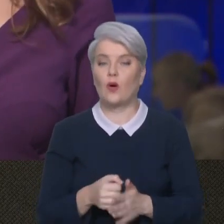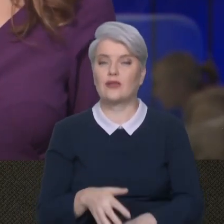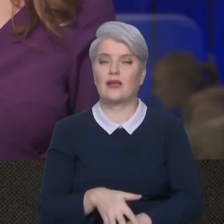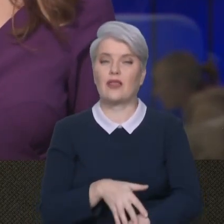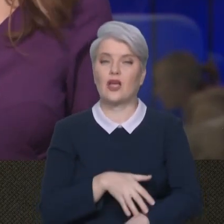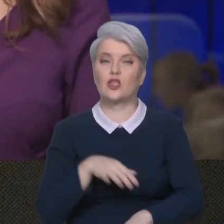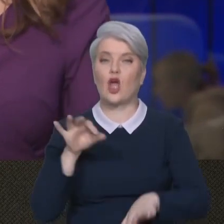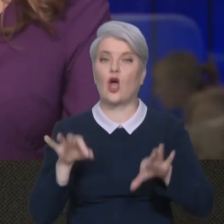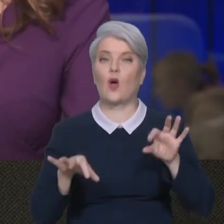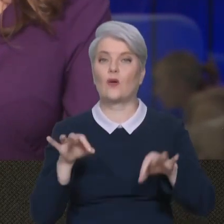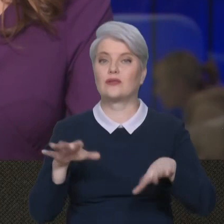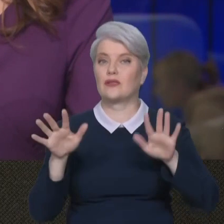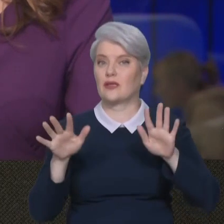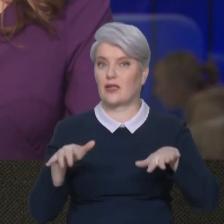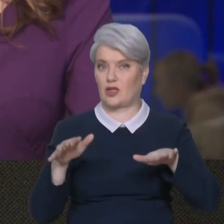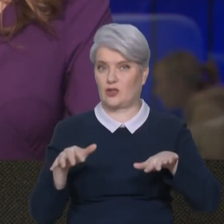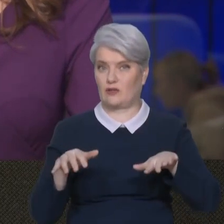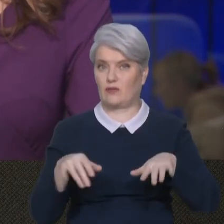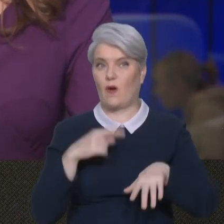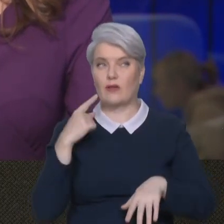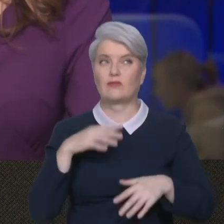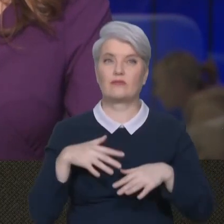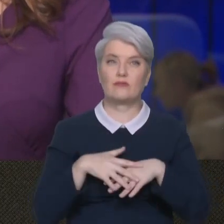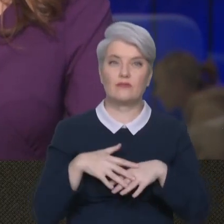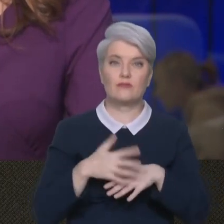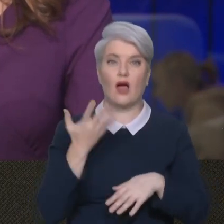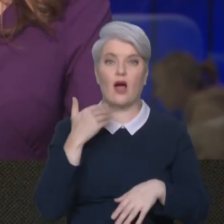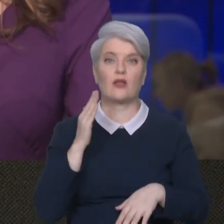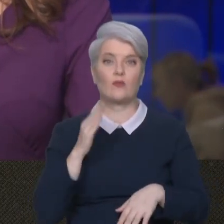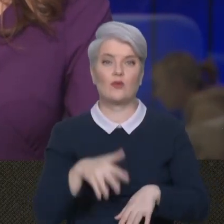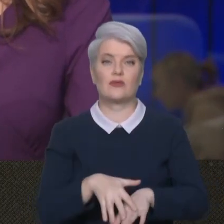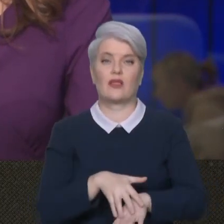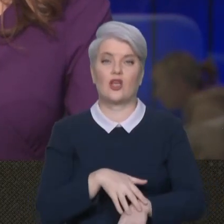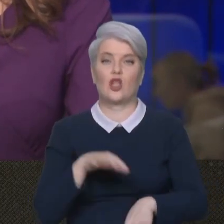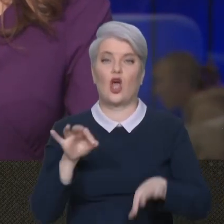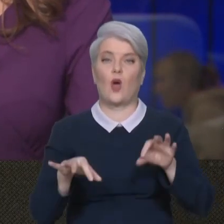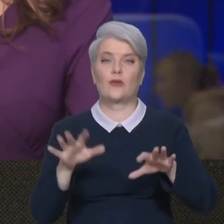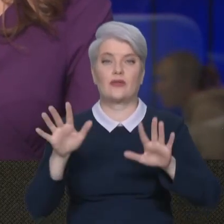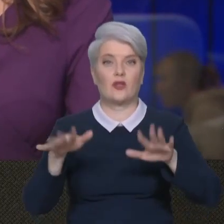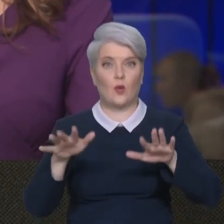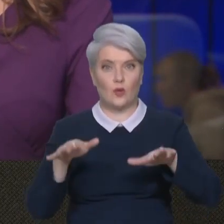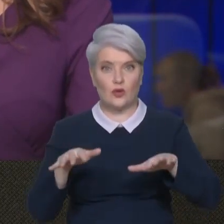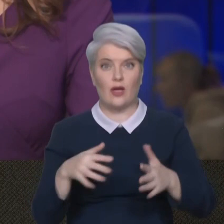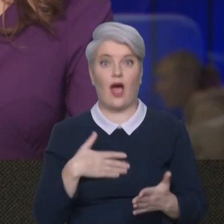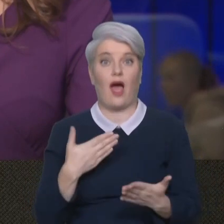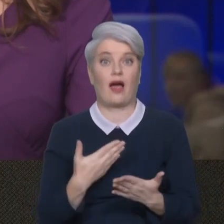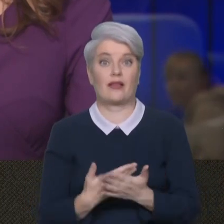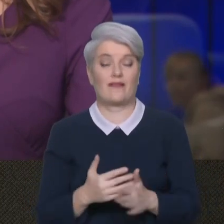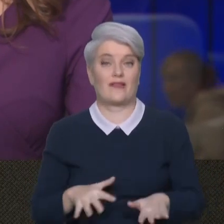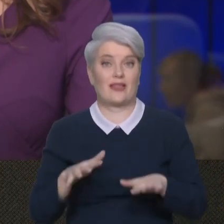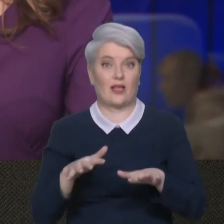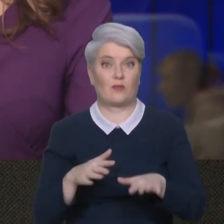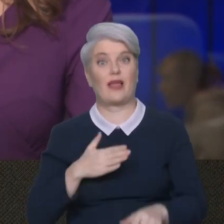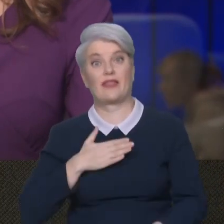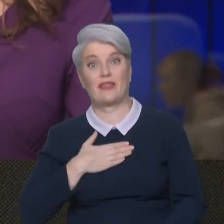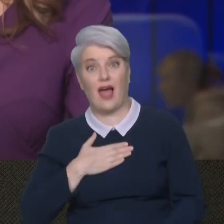От вони виходять з розрахунку, що коли підуть затяжні осінні дощі, то в будь-якому разі активні наступальні дії, що наші,